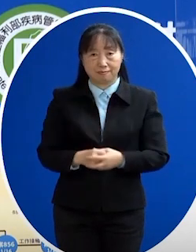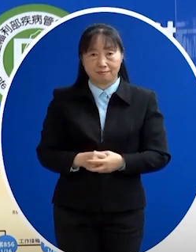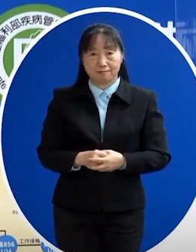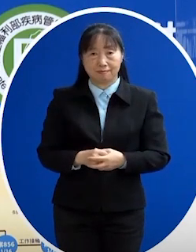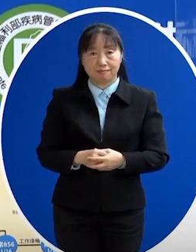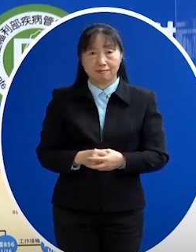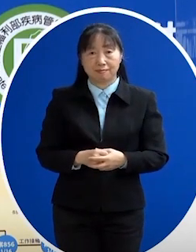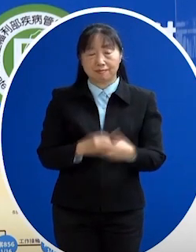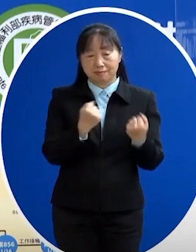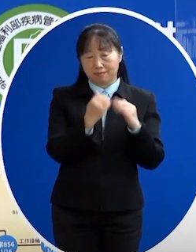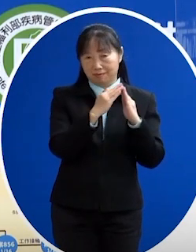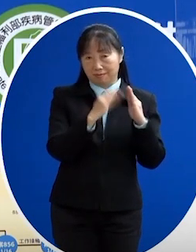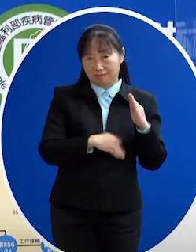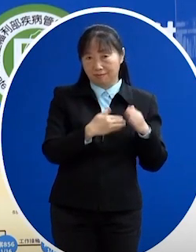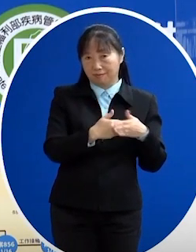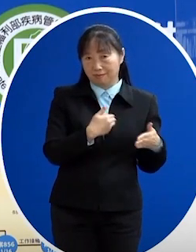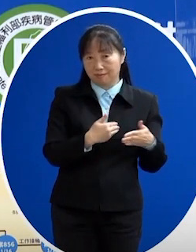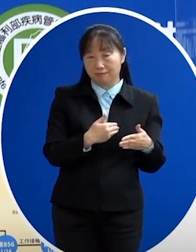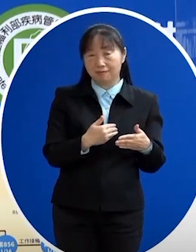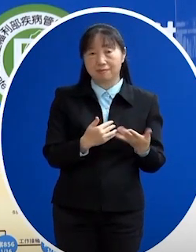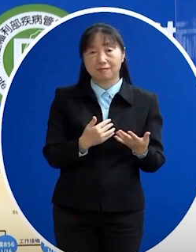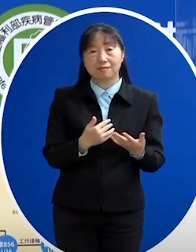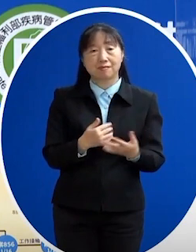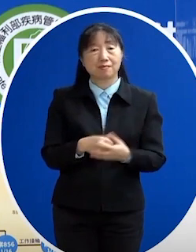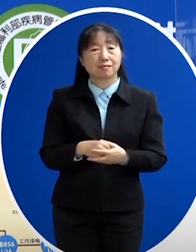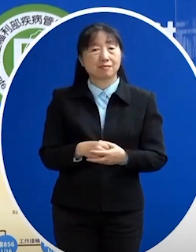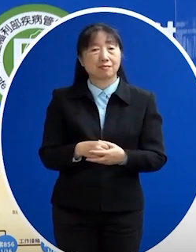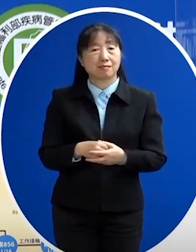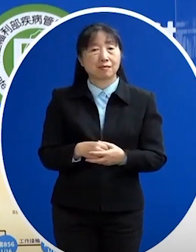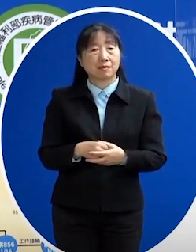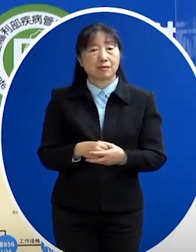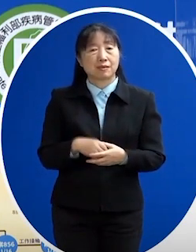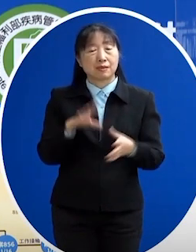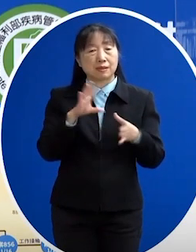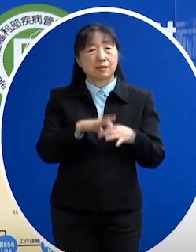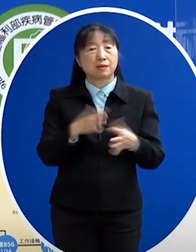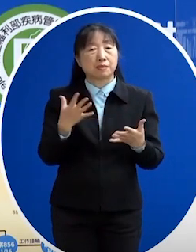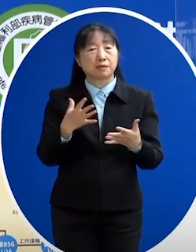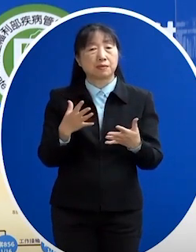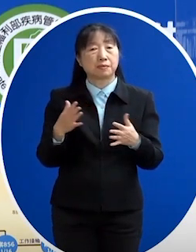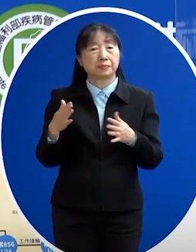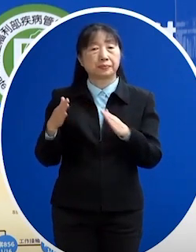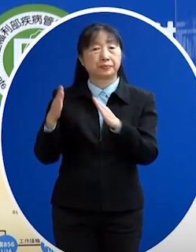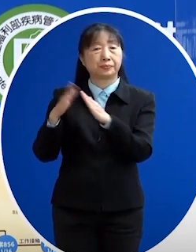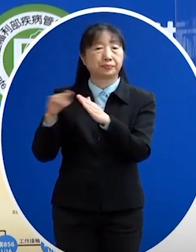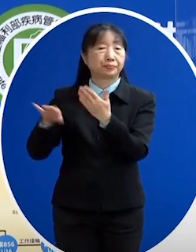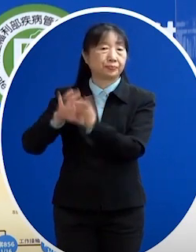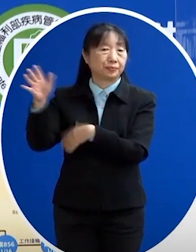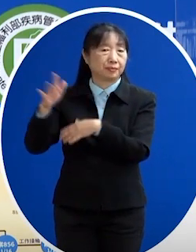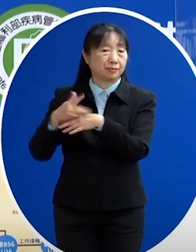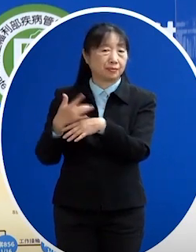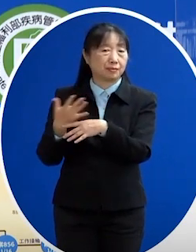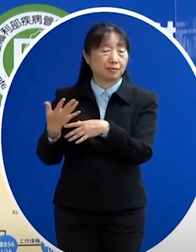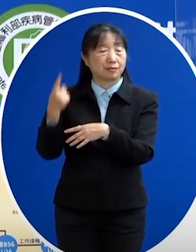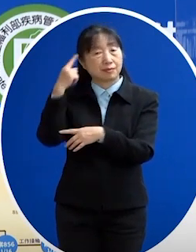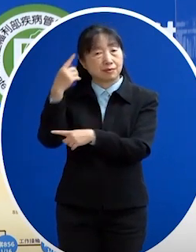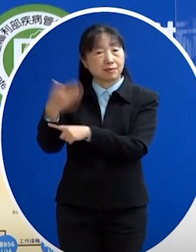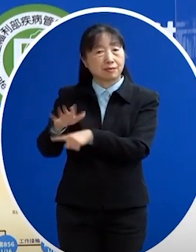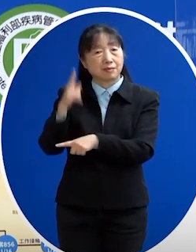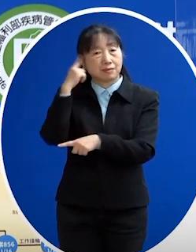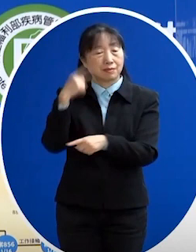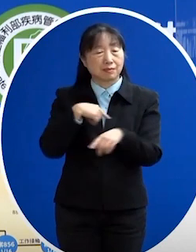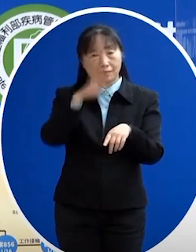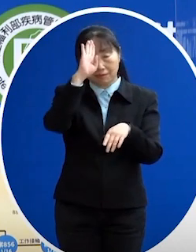为是在居家隔离中，那他要办哈他相关的家庭的后事哈，所以他就想要请假出